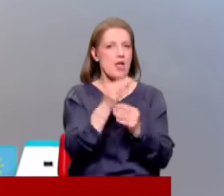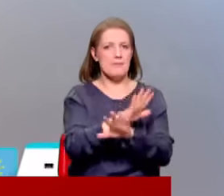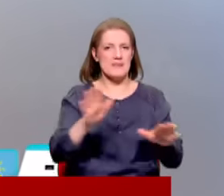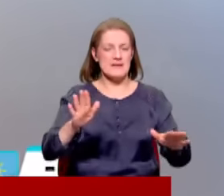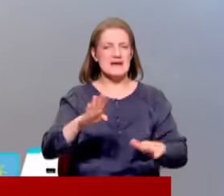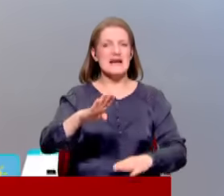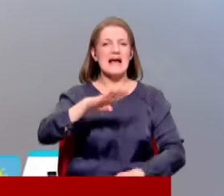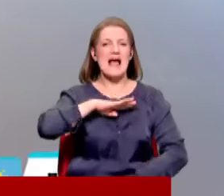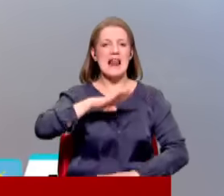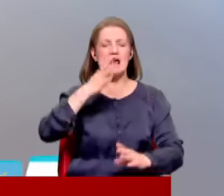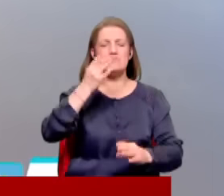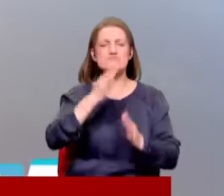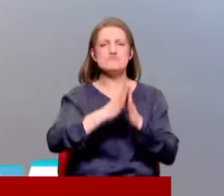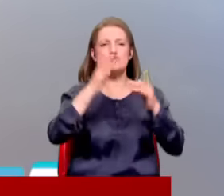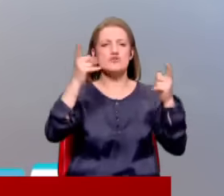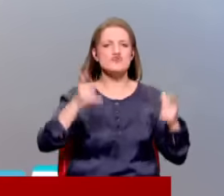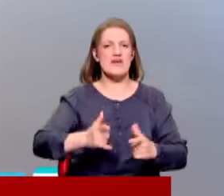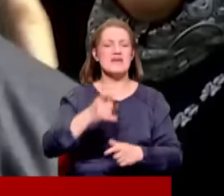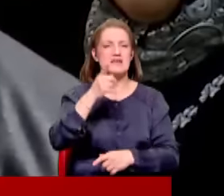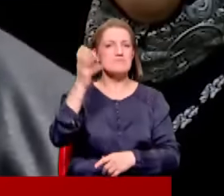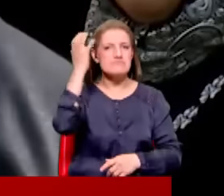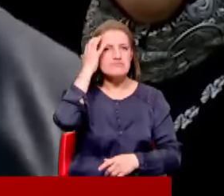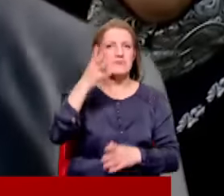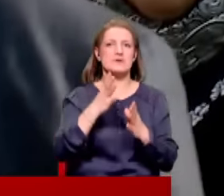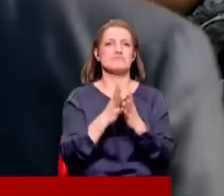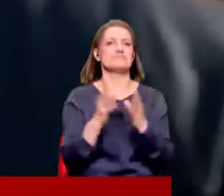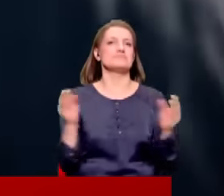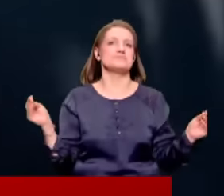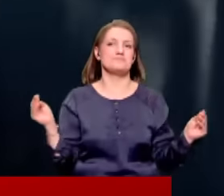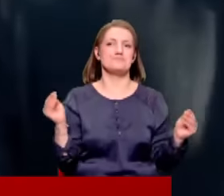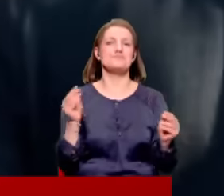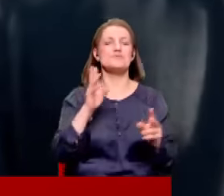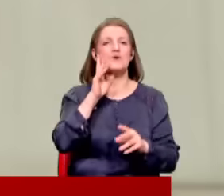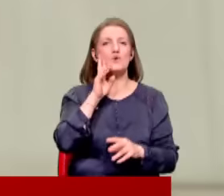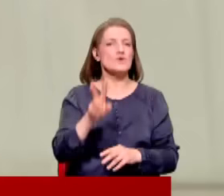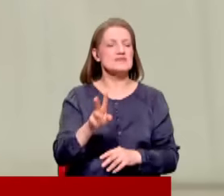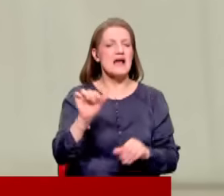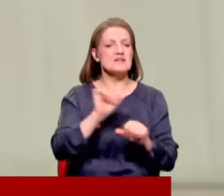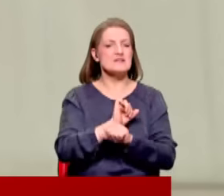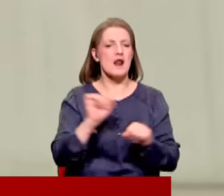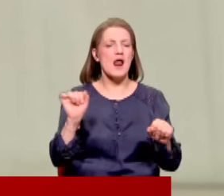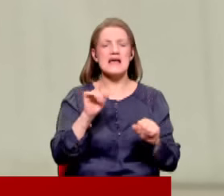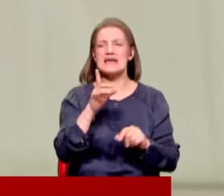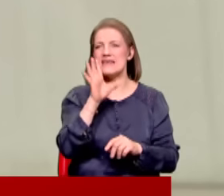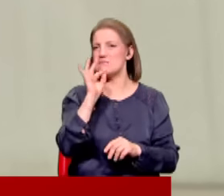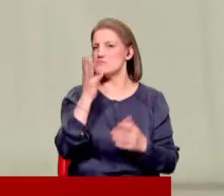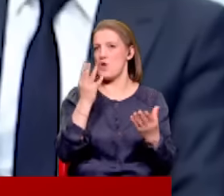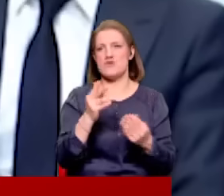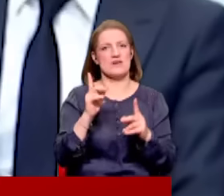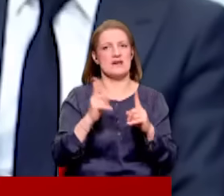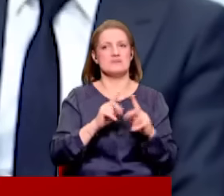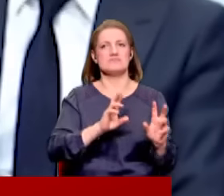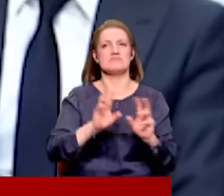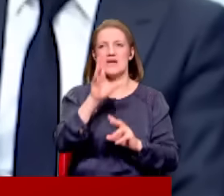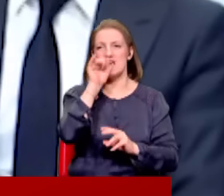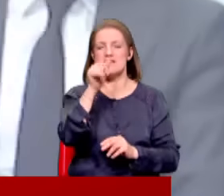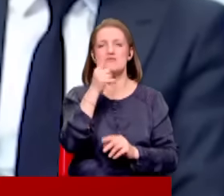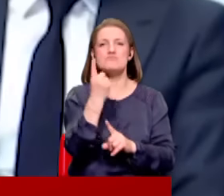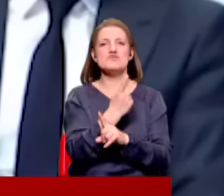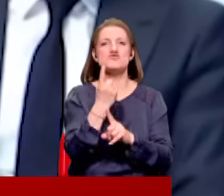Kale olarak bilinen büyük şehir ve iller kaybedildi. Gözler mağlubiyetin faturasının kimlere kesileceğine çevrildi. Hiçbir şey olmamış